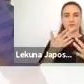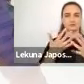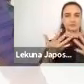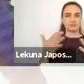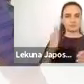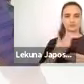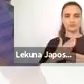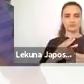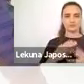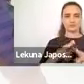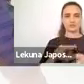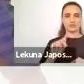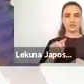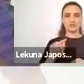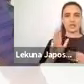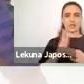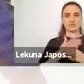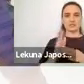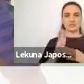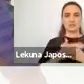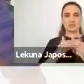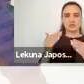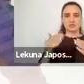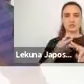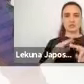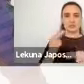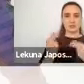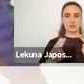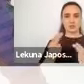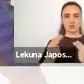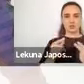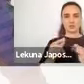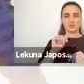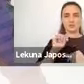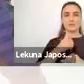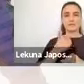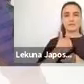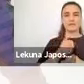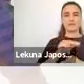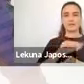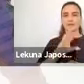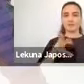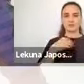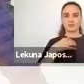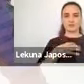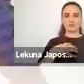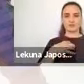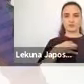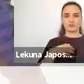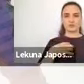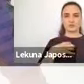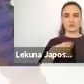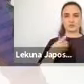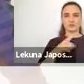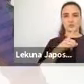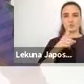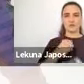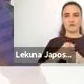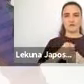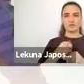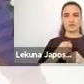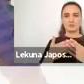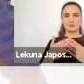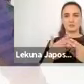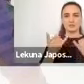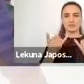ეს კლასიფიკაცია ამ თამაშის. თავარი და ყველაზე მნიშვნელოვანი. რატომ გავაკეთეთ დაუშვათ დღეს